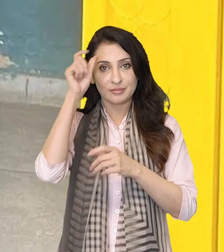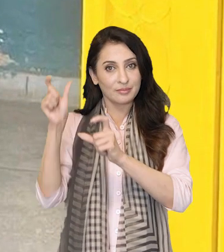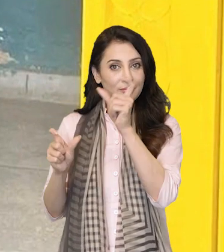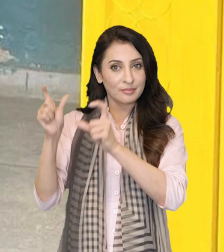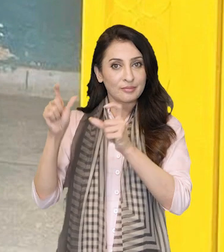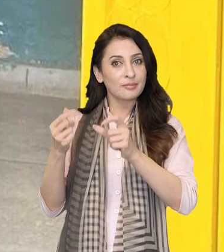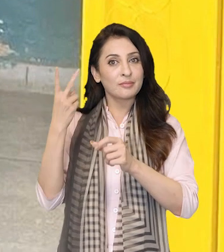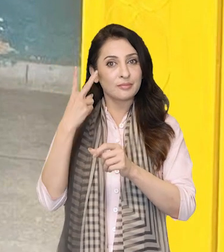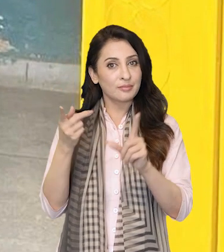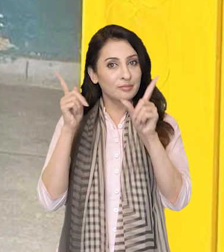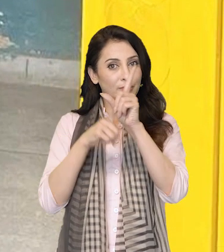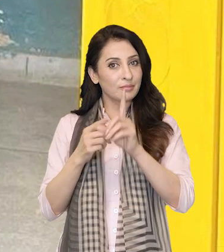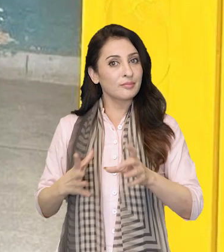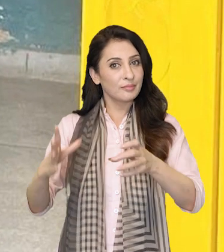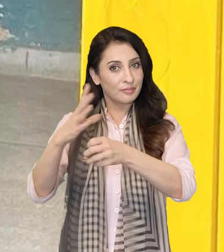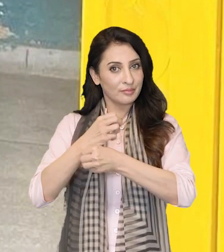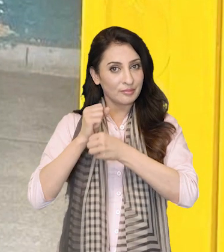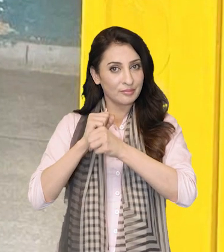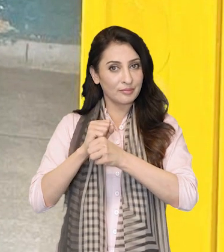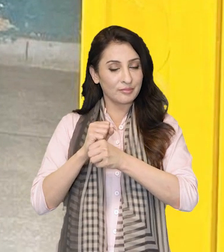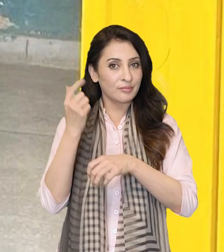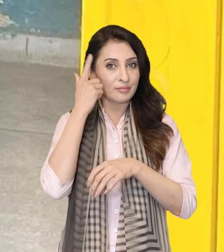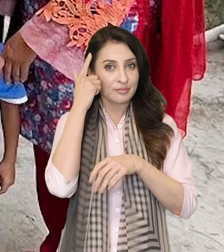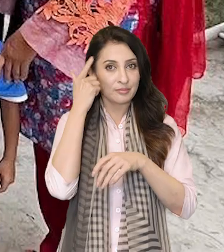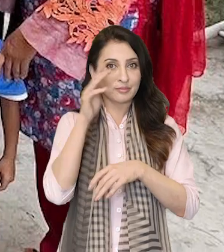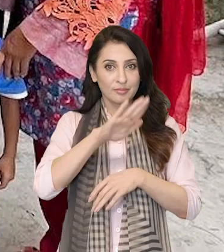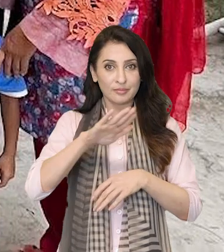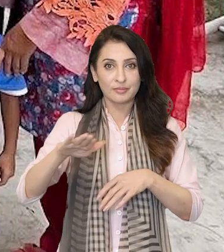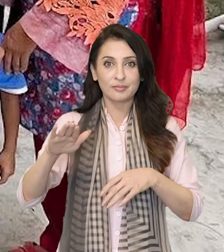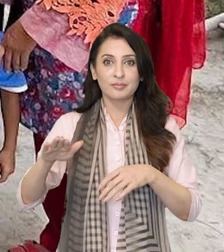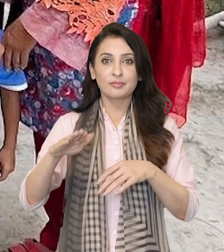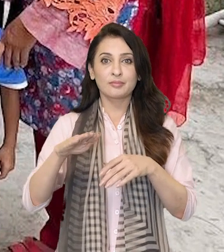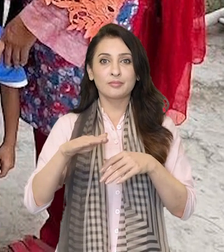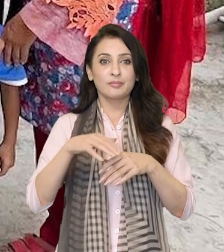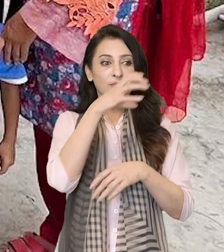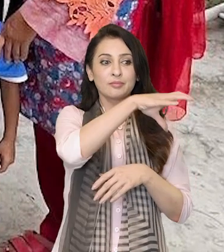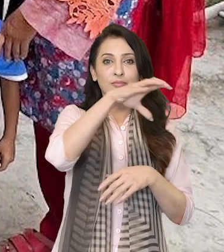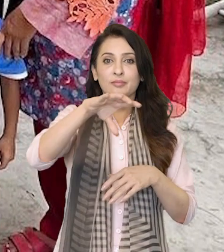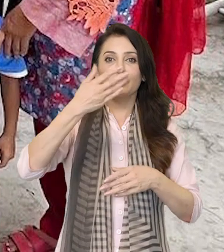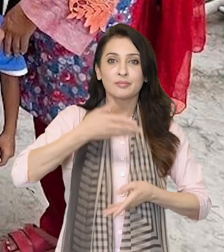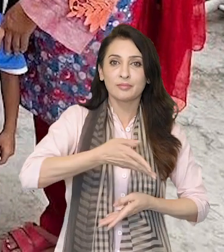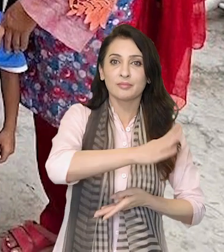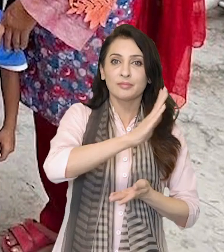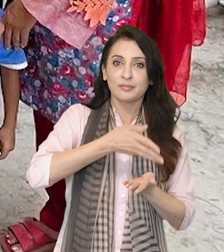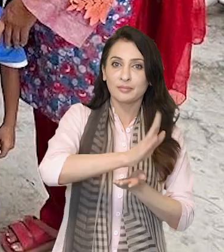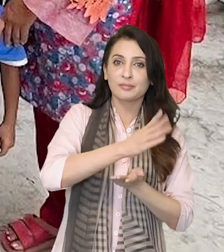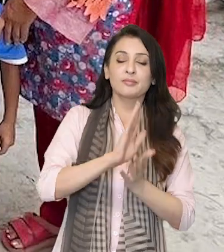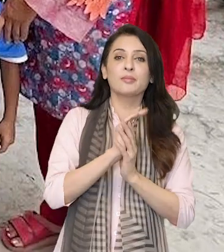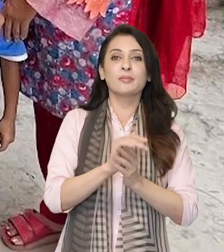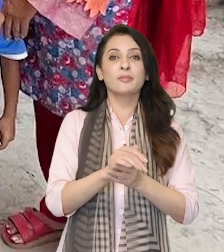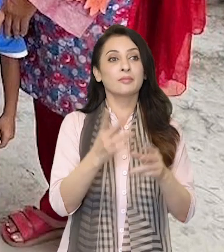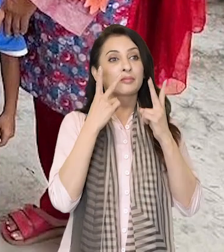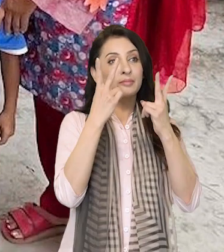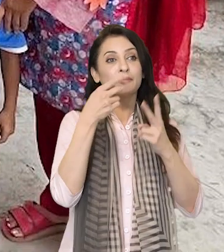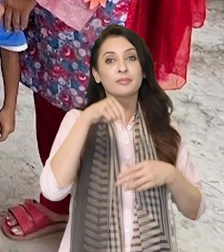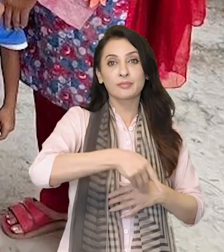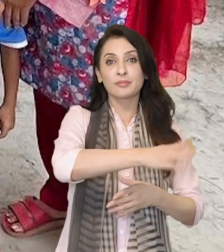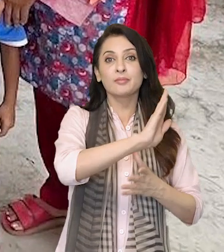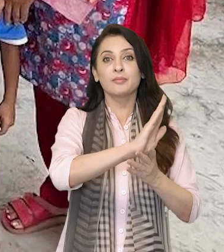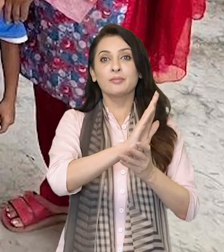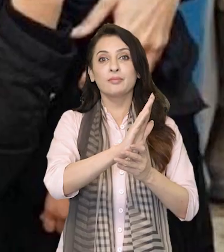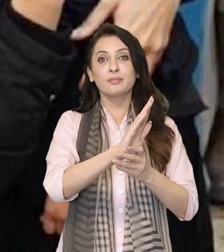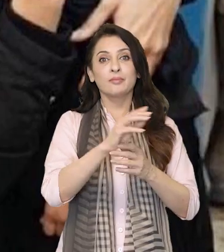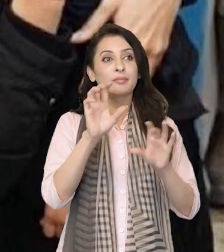हुई थी 2 साल पहले, ये सोच के कि हमने अपने बच्चों को डिफरेंट मुख्तलिफ़ जगहों पे लेकर जाना है, उनको दिखाना है कि दुनिया के